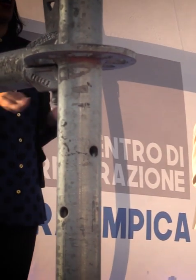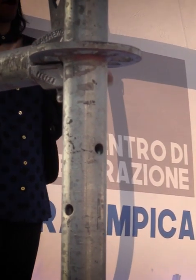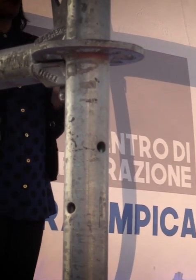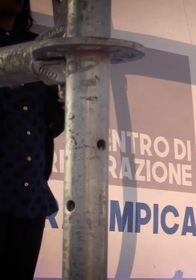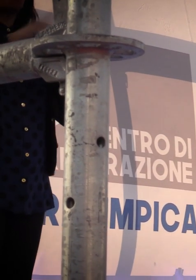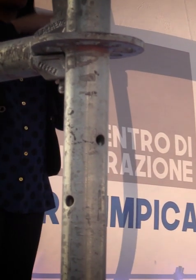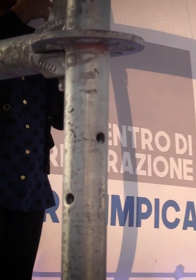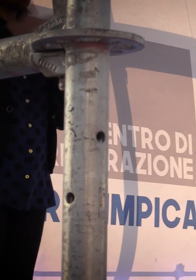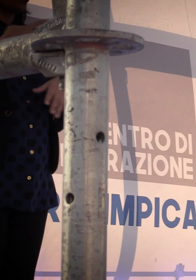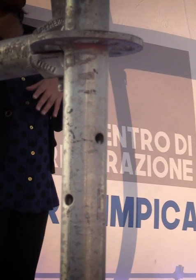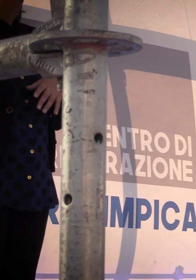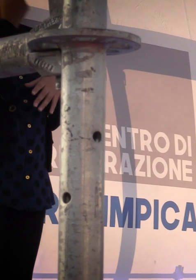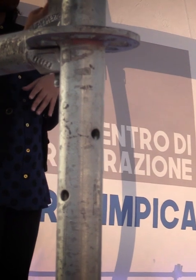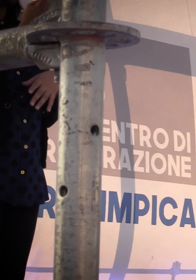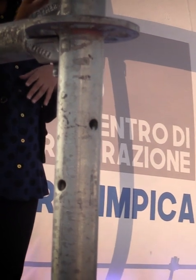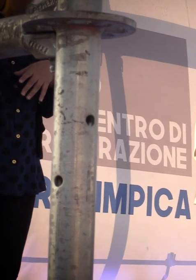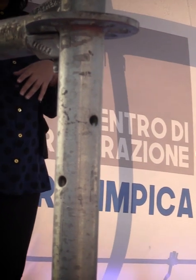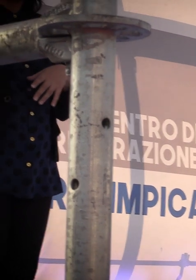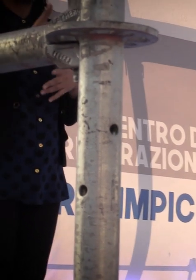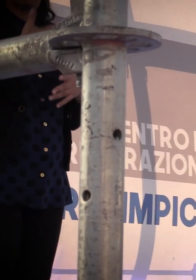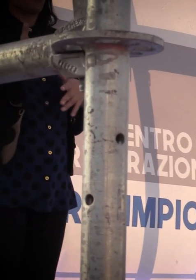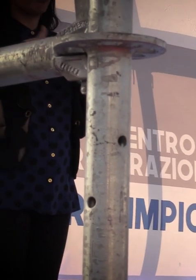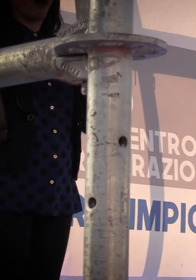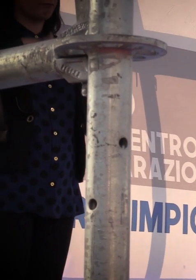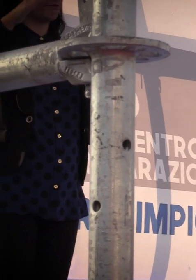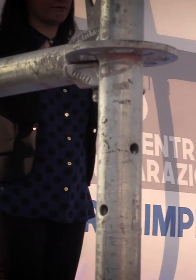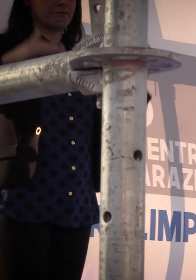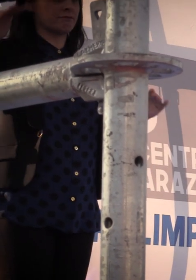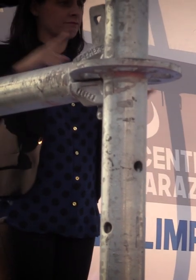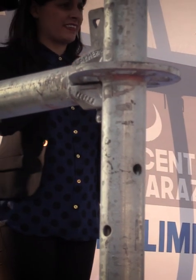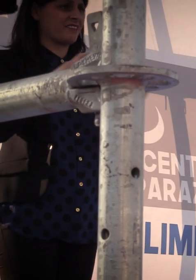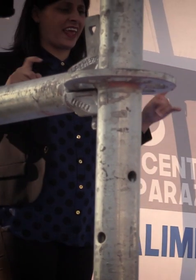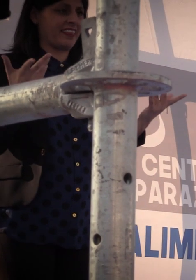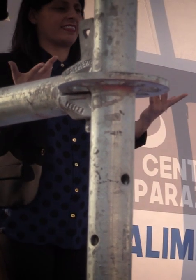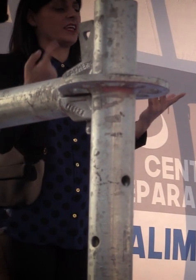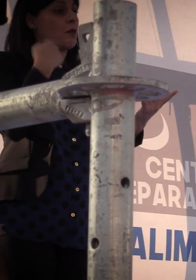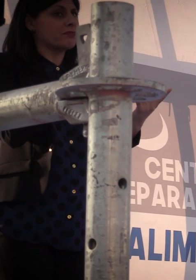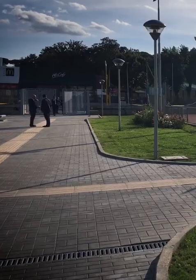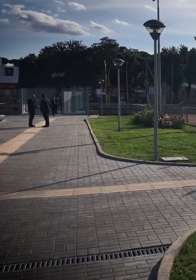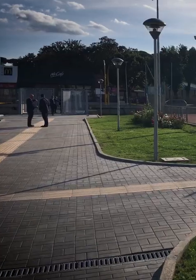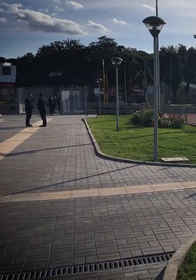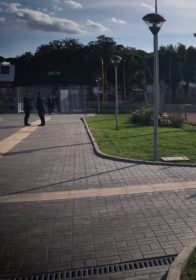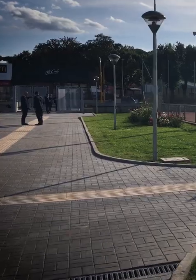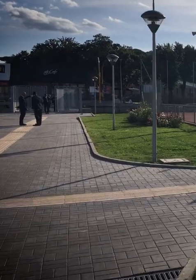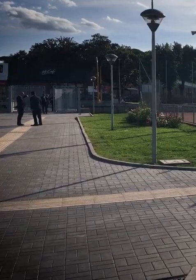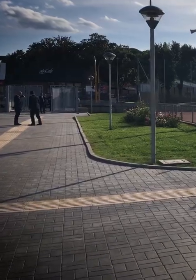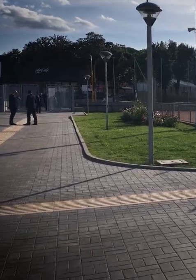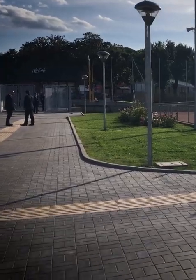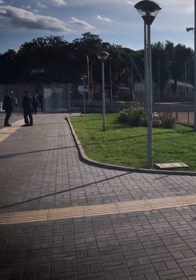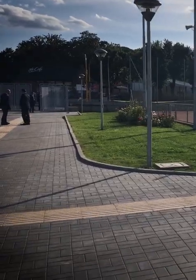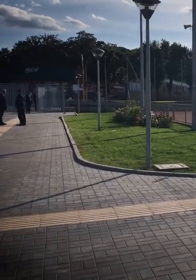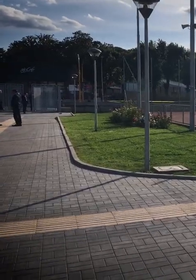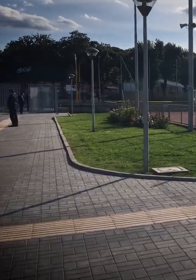visto anche atleti di età differenti e quindi questo ci deve rendere ulteriormente orgogliosi perché